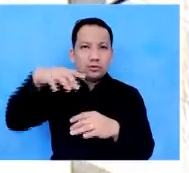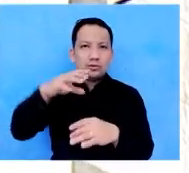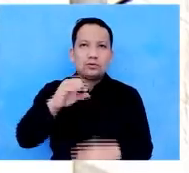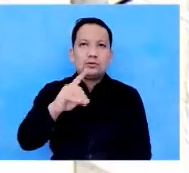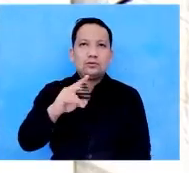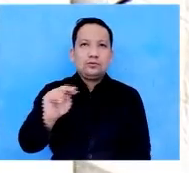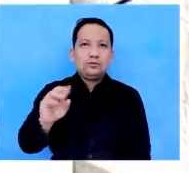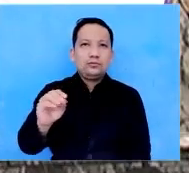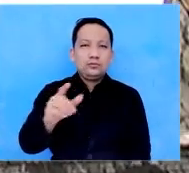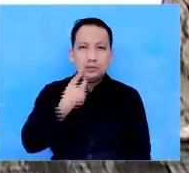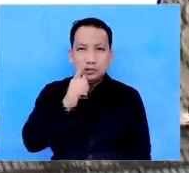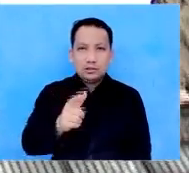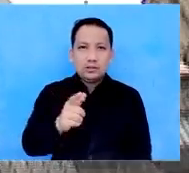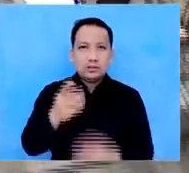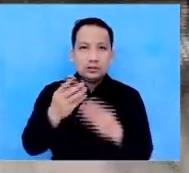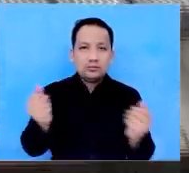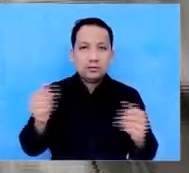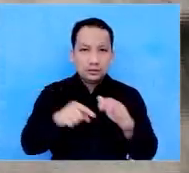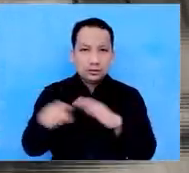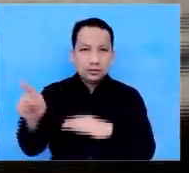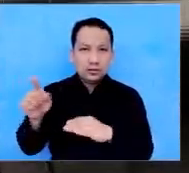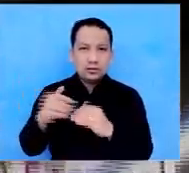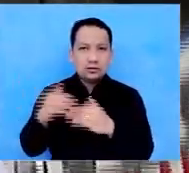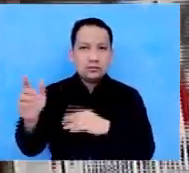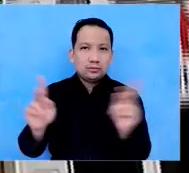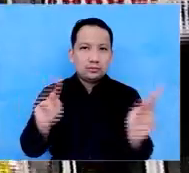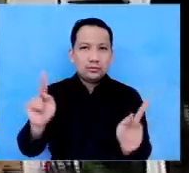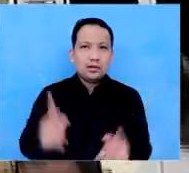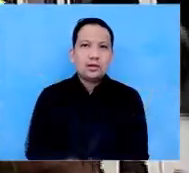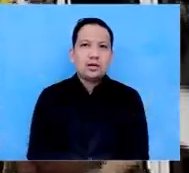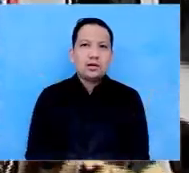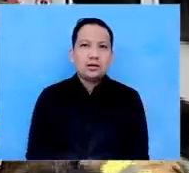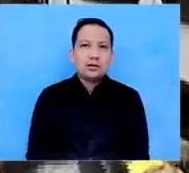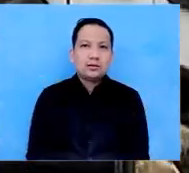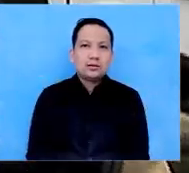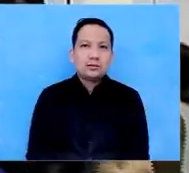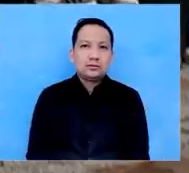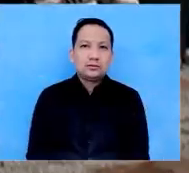Pero maswerteng agad namang nakalabas sa kalsada ang mga residente.